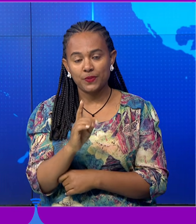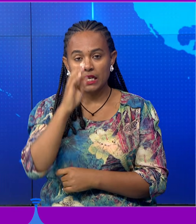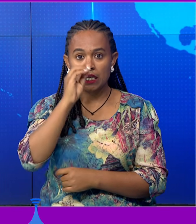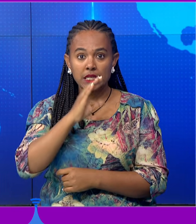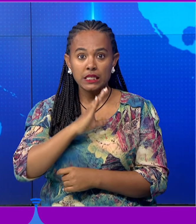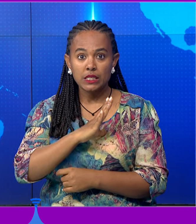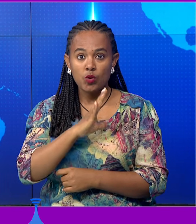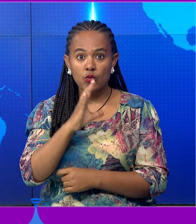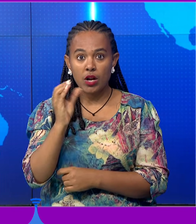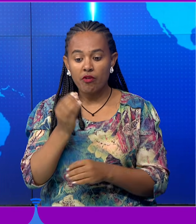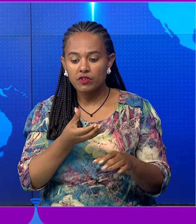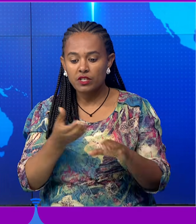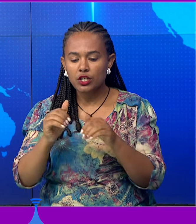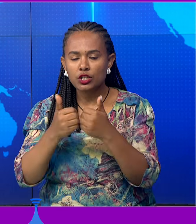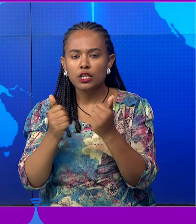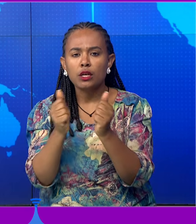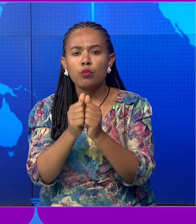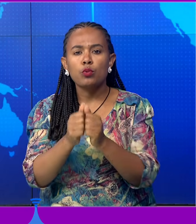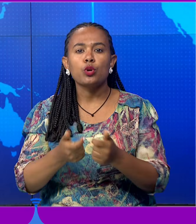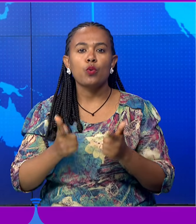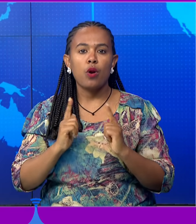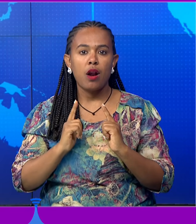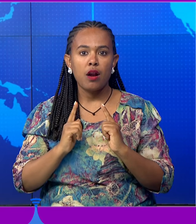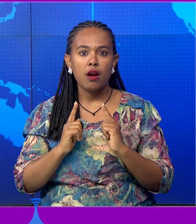ሰውና ፍሳሽ እንዴት አብሮ ይኖራል?